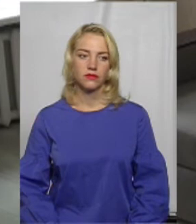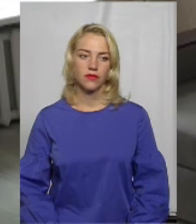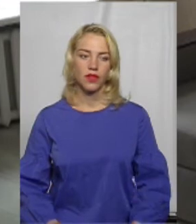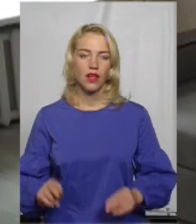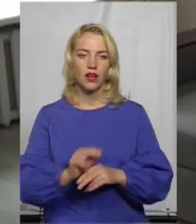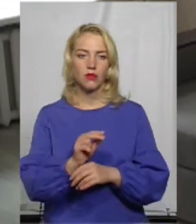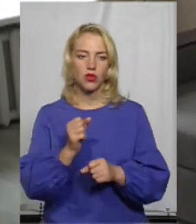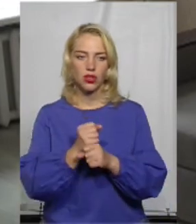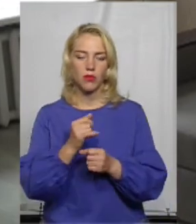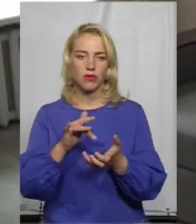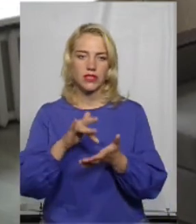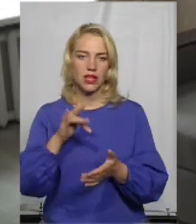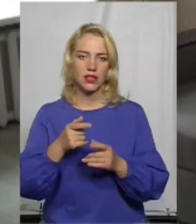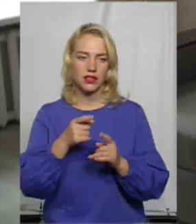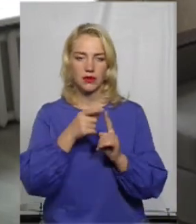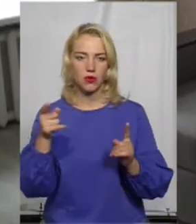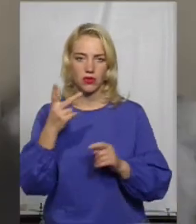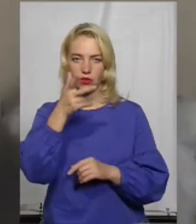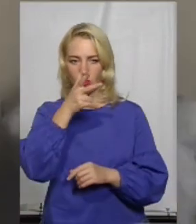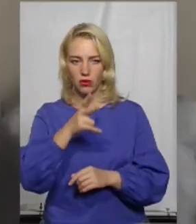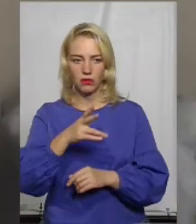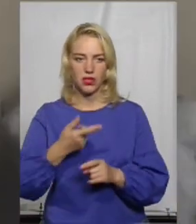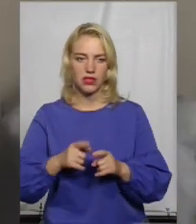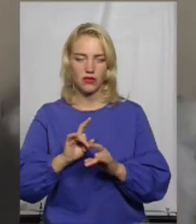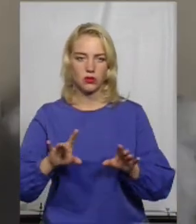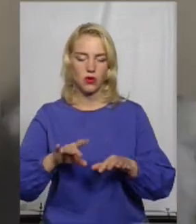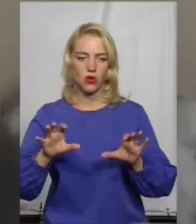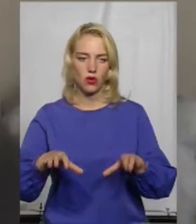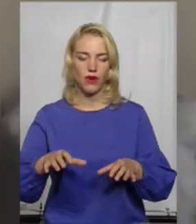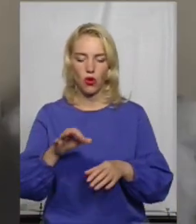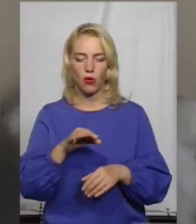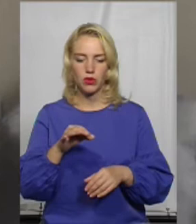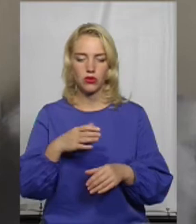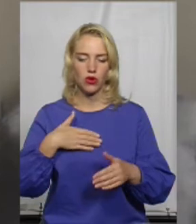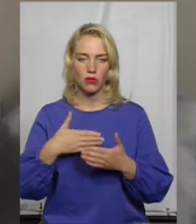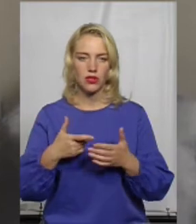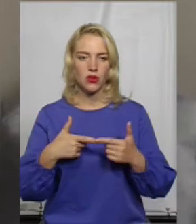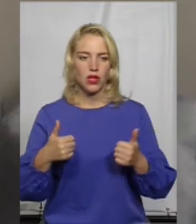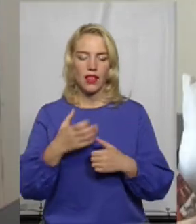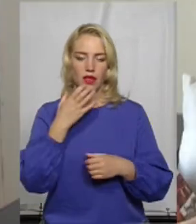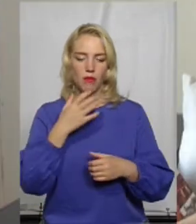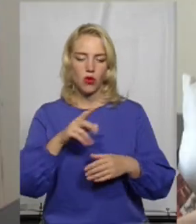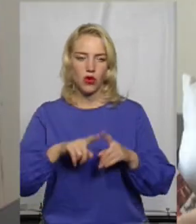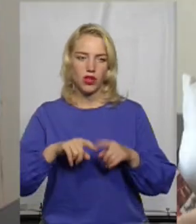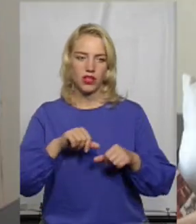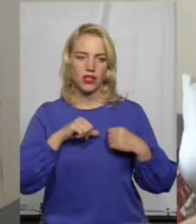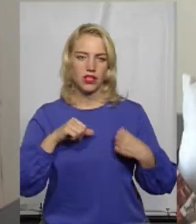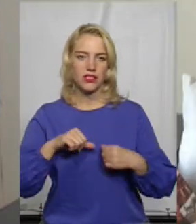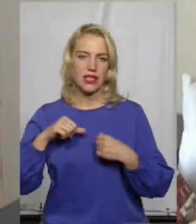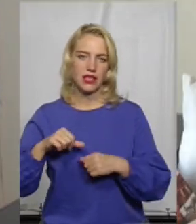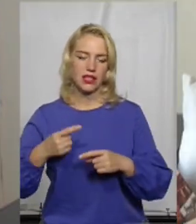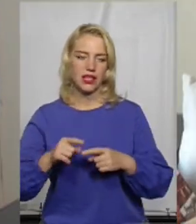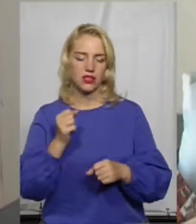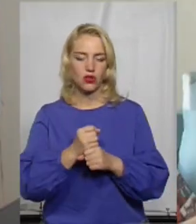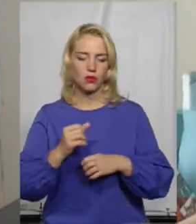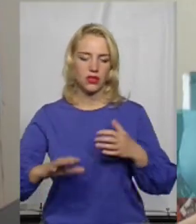Ремонтні роботи у центрі тривали протягом 3 місяців, розповідає голова обласної громадської організації «Тепло рідних сердець» Леся Стебло. Зробили тренінгові та